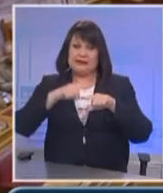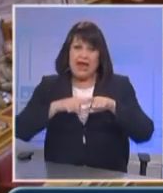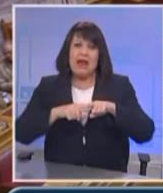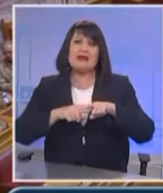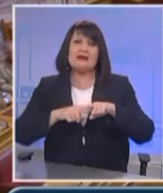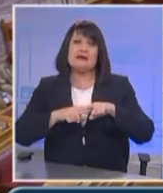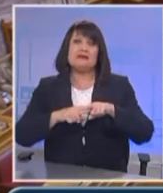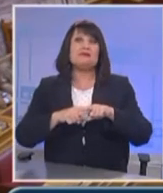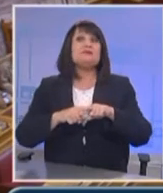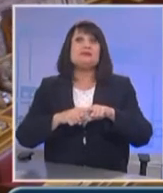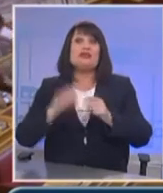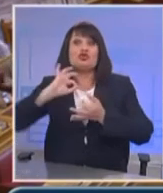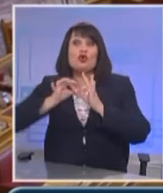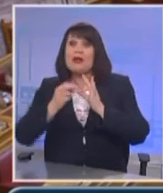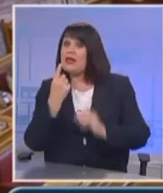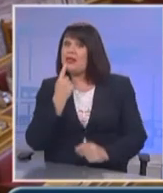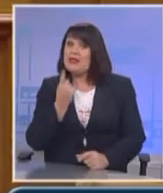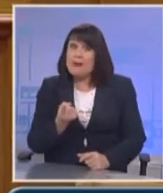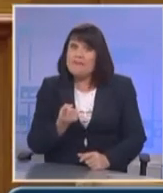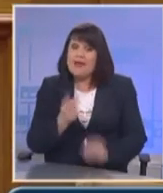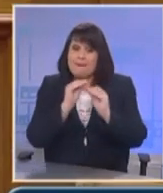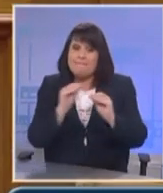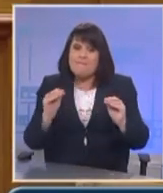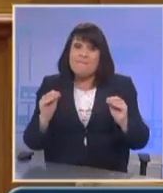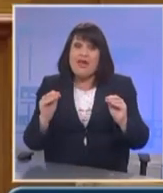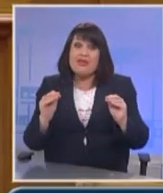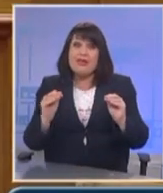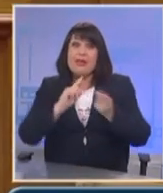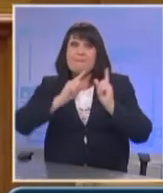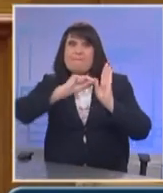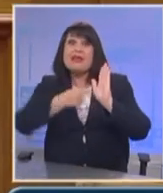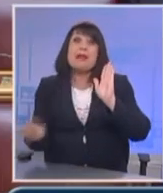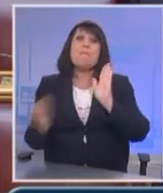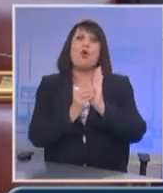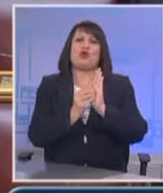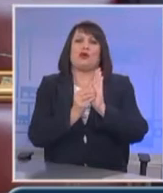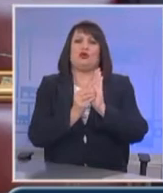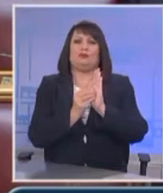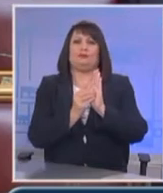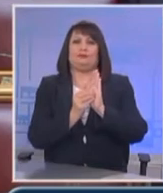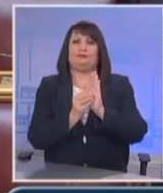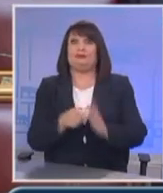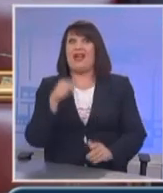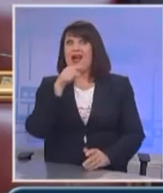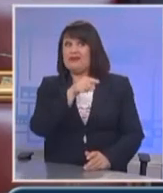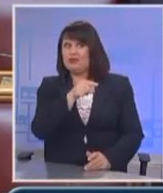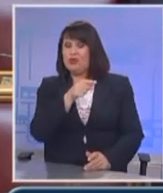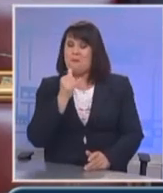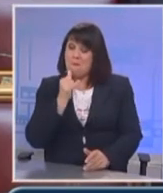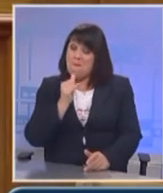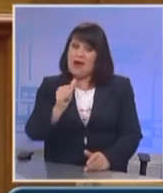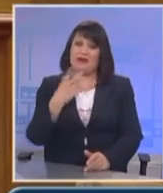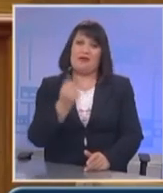στην ιστορία γιατί έβαλε την παιδεία στο μνημόνιο. Αυτό θα σας κατατρέχει και